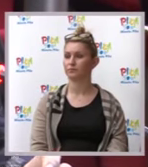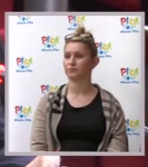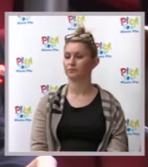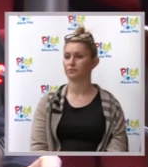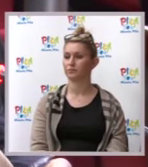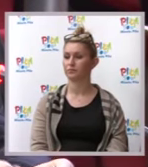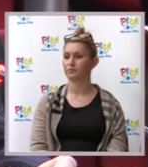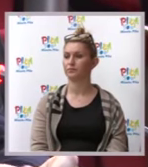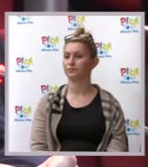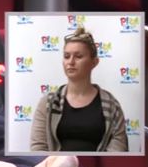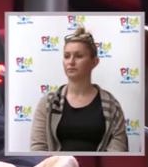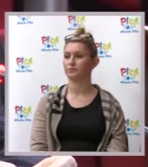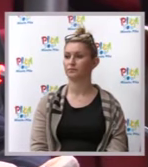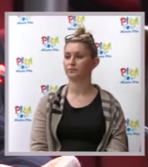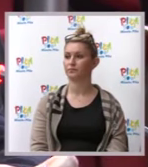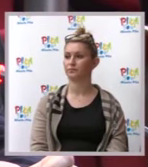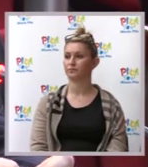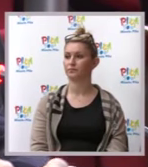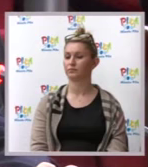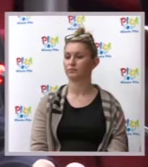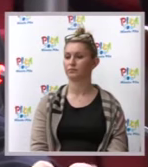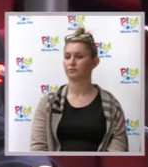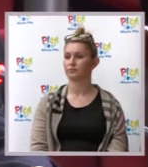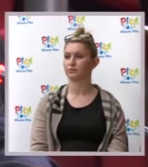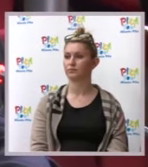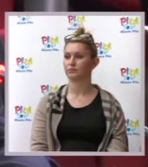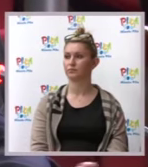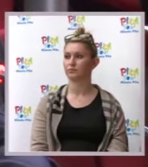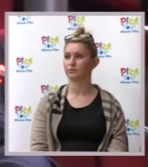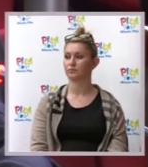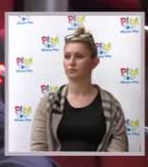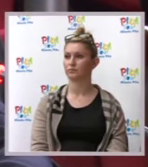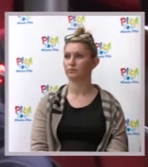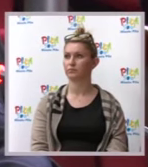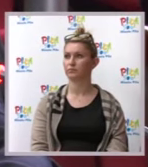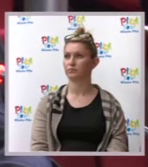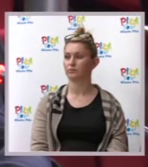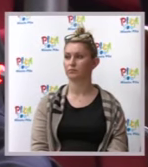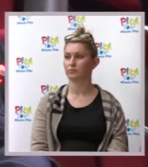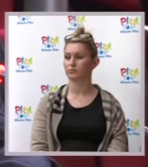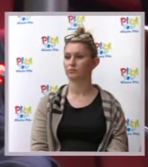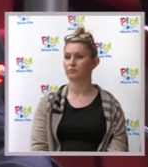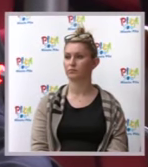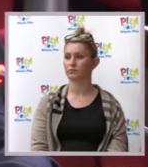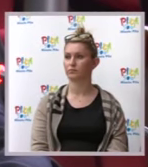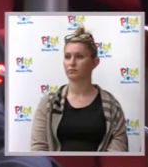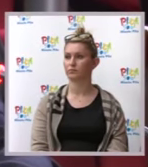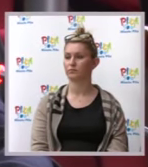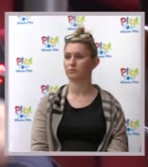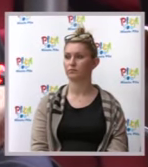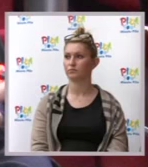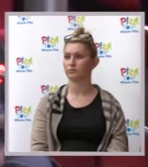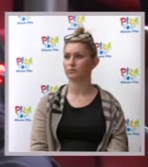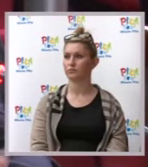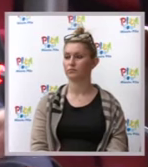Pamiętamy i wydaje mi się, że dobrze, wtedy kluczową dyskusję, czy postępować jak we